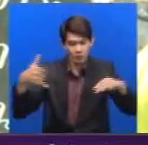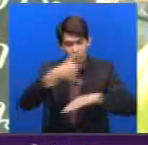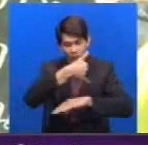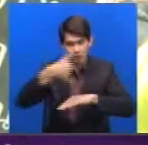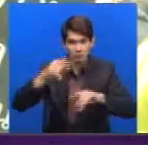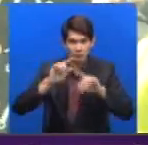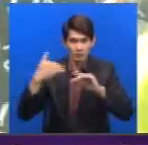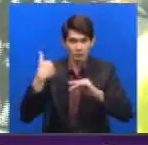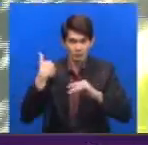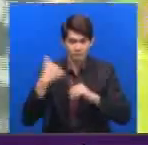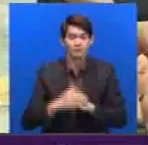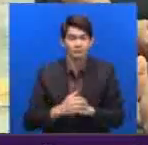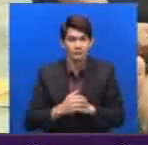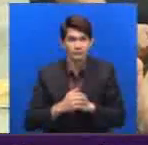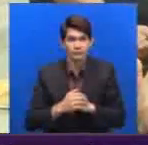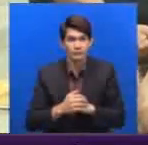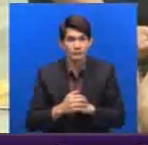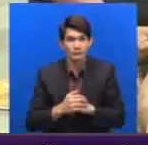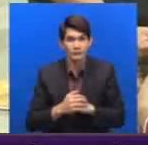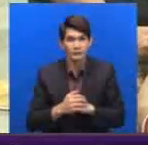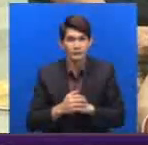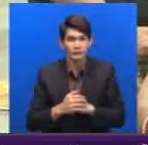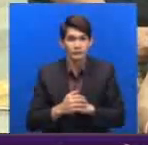และบริเวณโดยรอบพื้นที่การชุมนุม